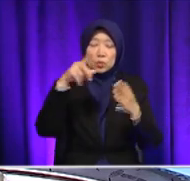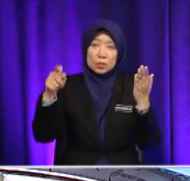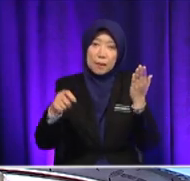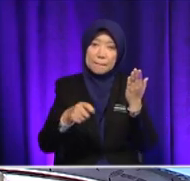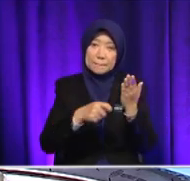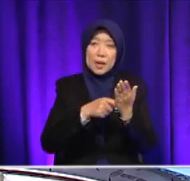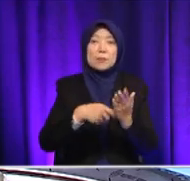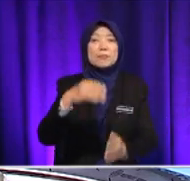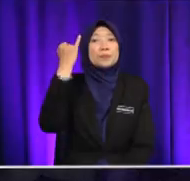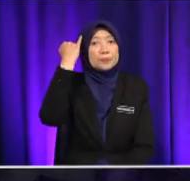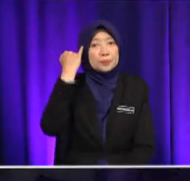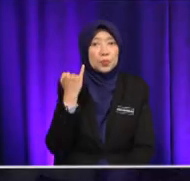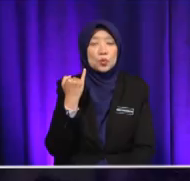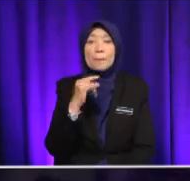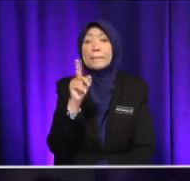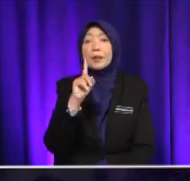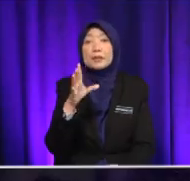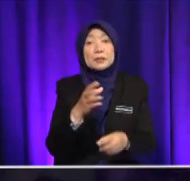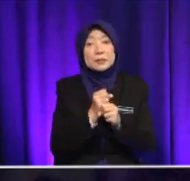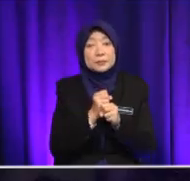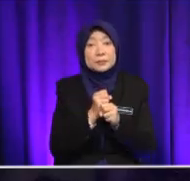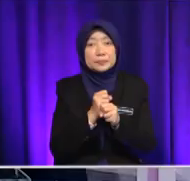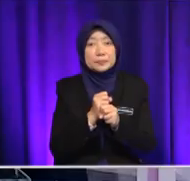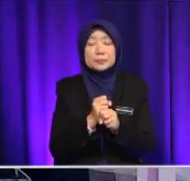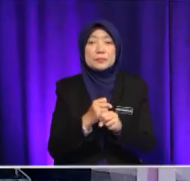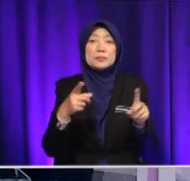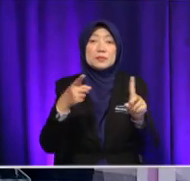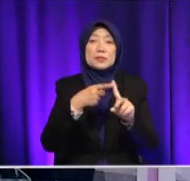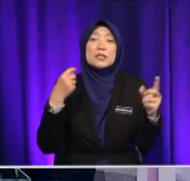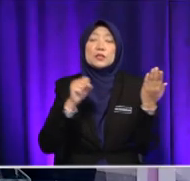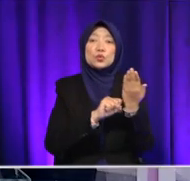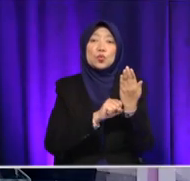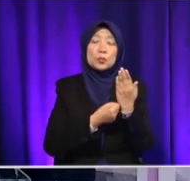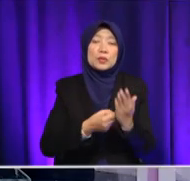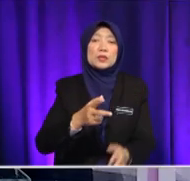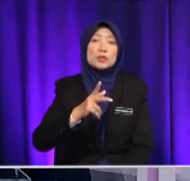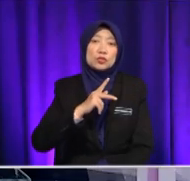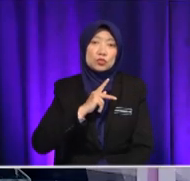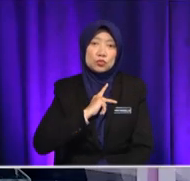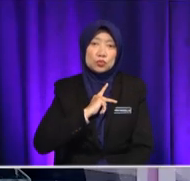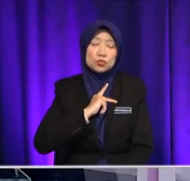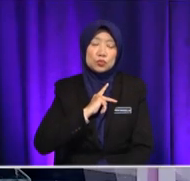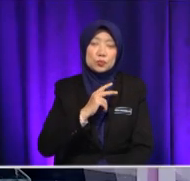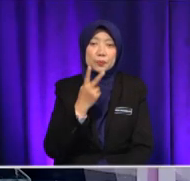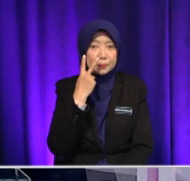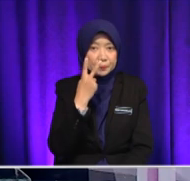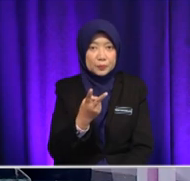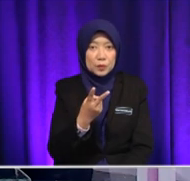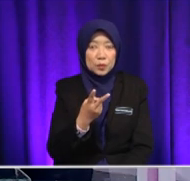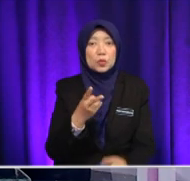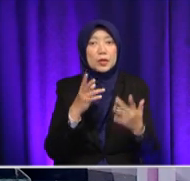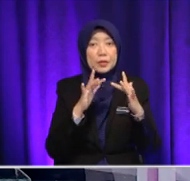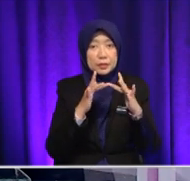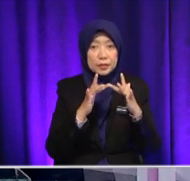latihan tambahan daripada mana ego mereka boleh dapatkannya? Dapat daripada sumberku boleh layari sumberku boleh